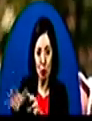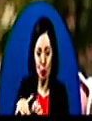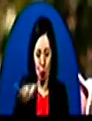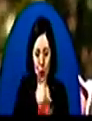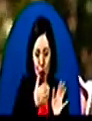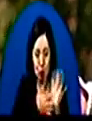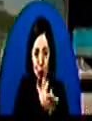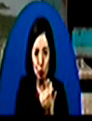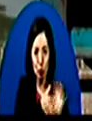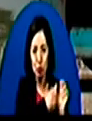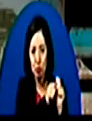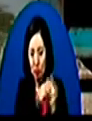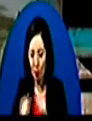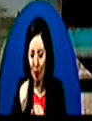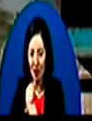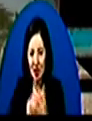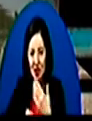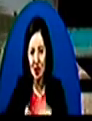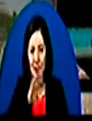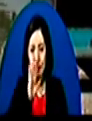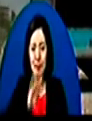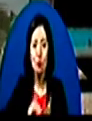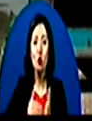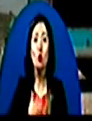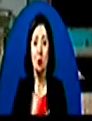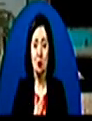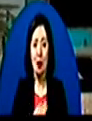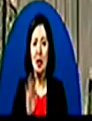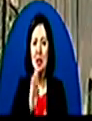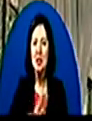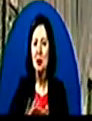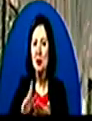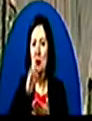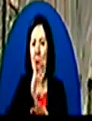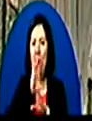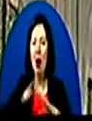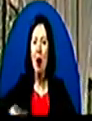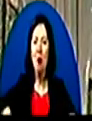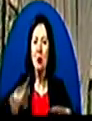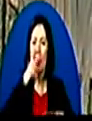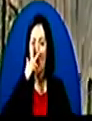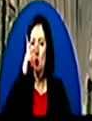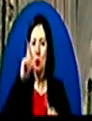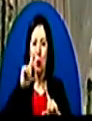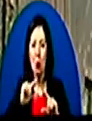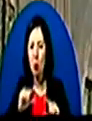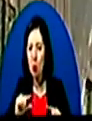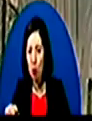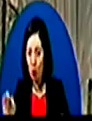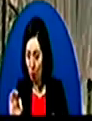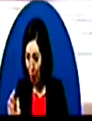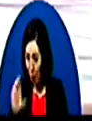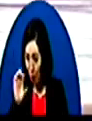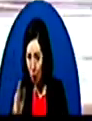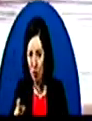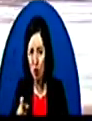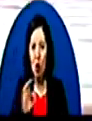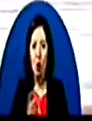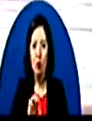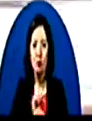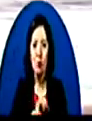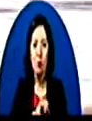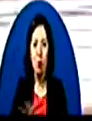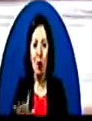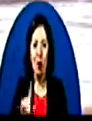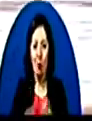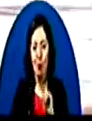ажил хийхээр төлөвлөсөн. Цэвэрлэх байгууламжаас ялгарч байгаа үнэрийг бууруулахгүй бол халдвар төвчин голомтлон тархах өндөр магадлал байна. Тиймээс